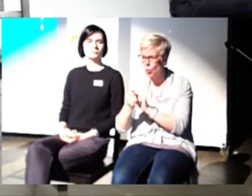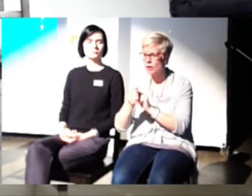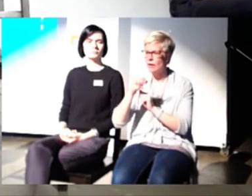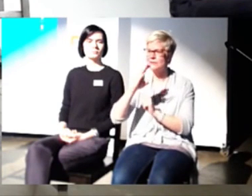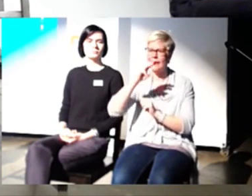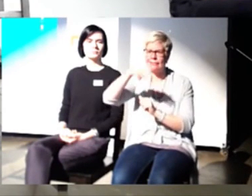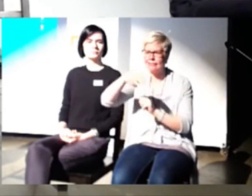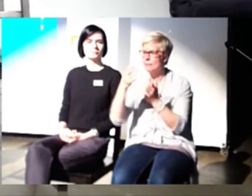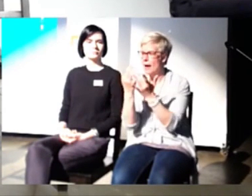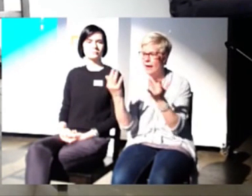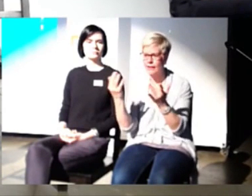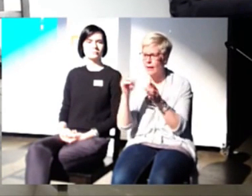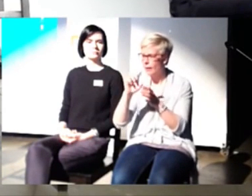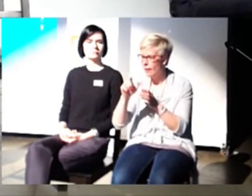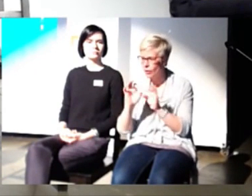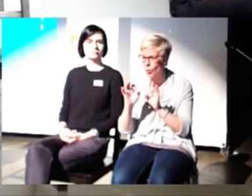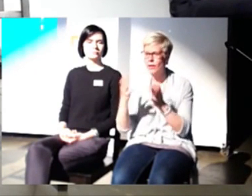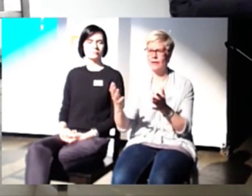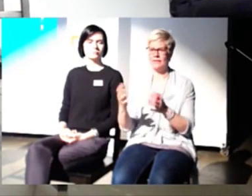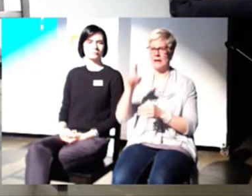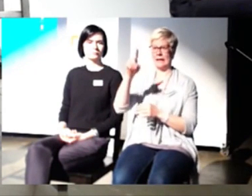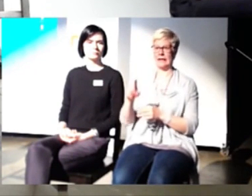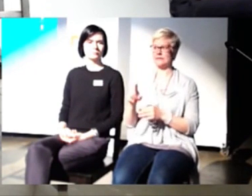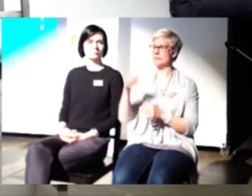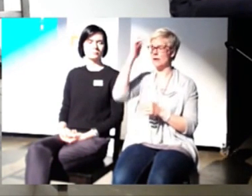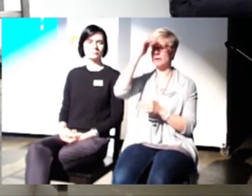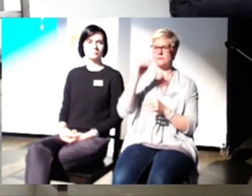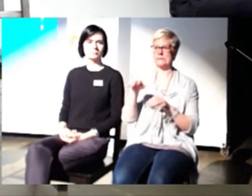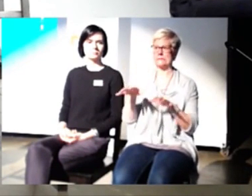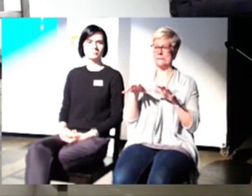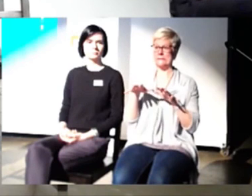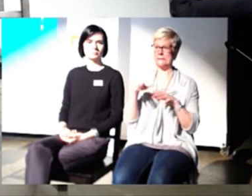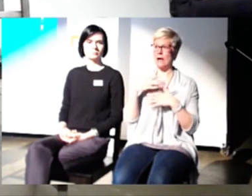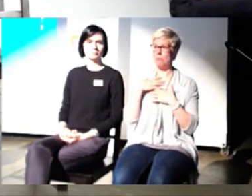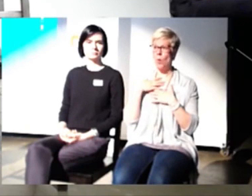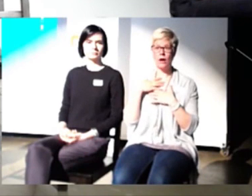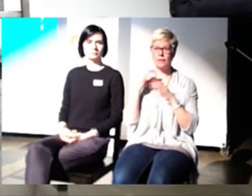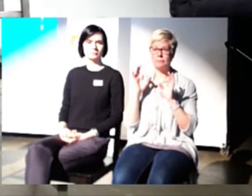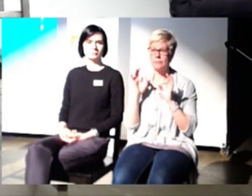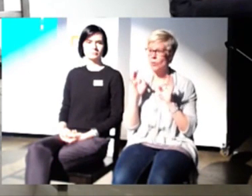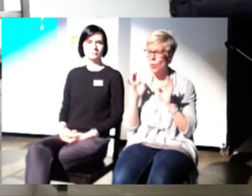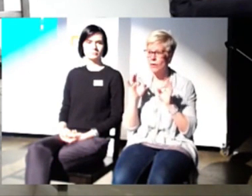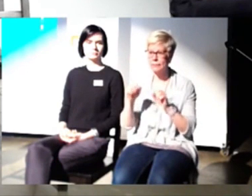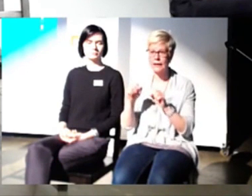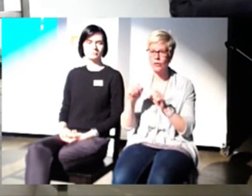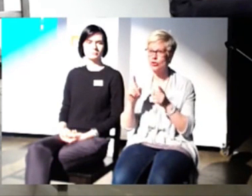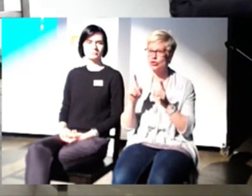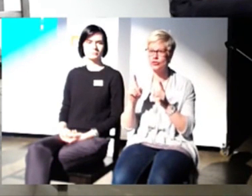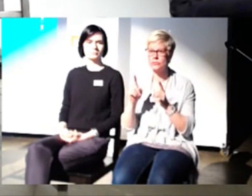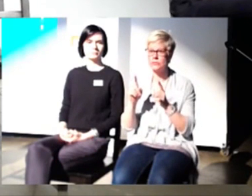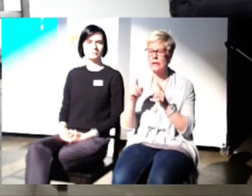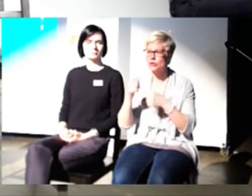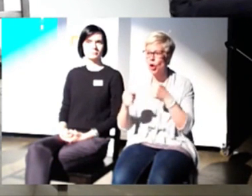ja ensimmäinen ajatus saattoi olla semmoinen hiukan kauhistus, että apua, pitääkö tässä, että eihän jos ei me saadakaan vaikka